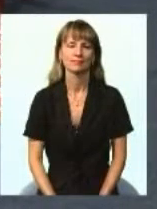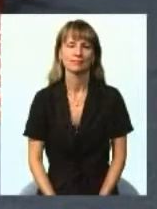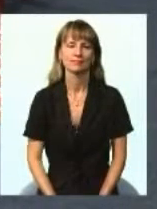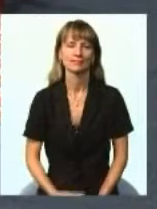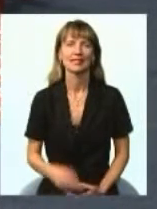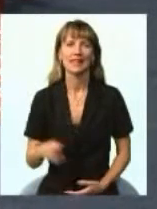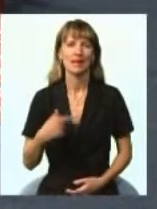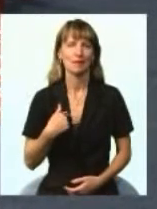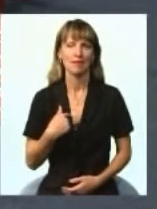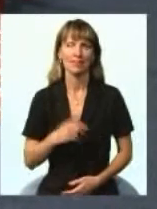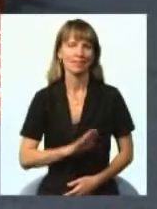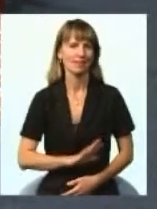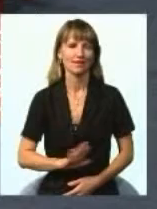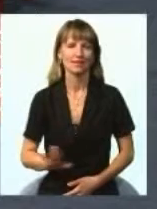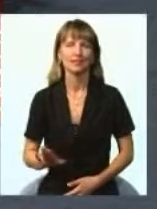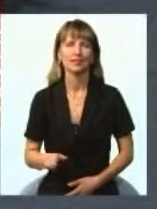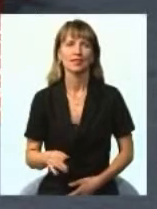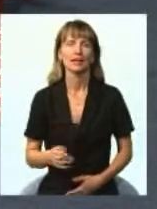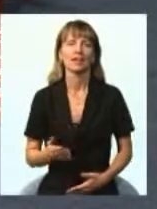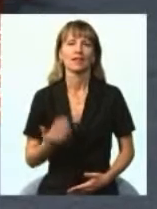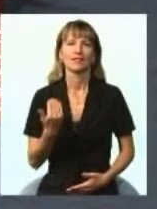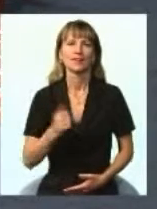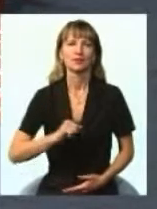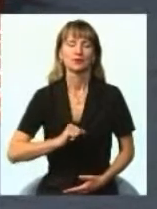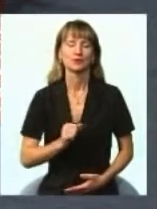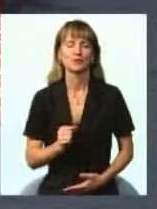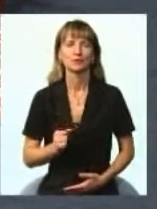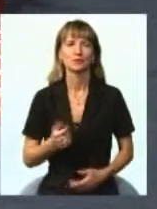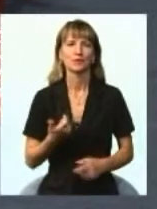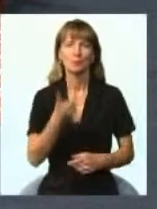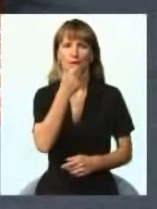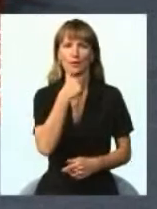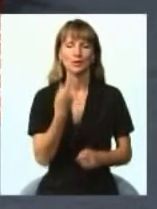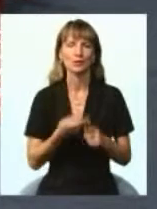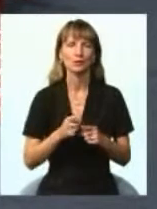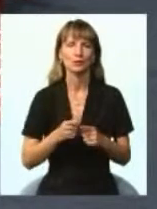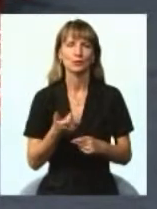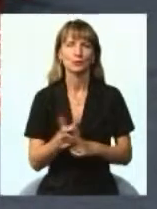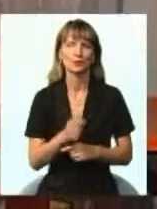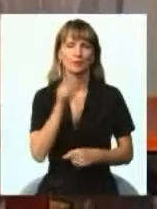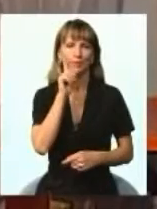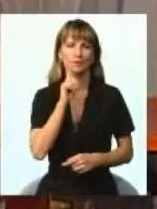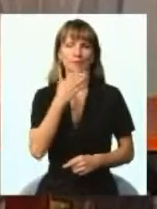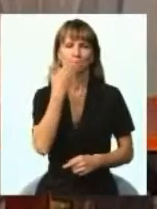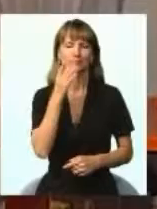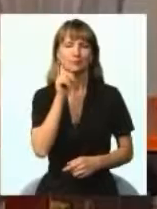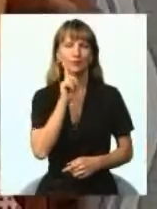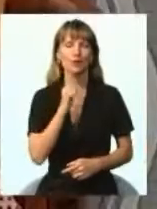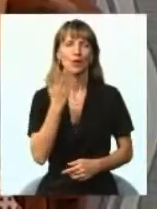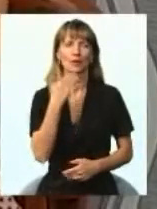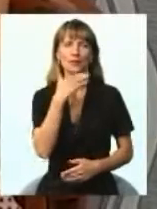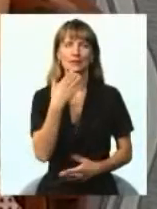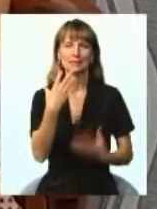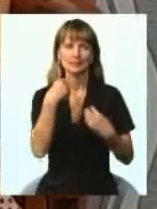Для мене ні. Взагалі, морозиво, друзі, дійсно дуже смачне, дуже солодке, ароматне. Але коли його